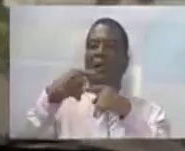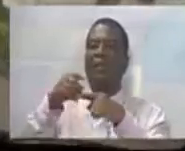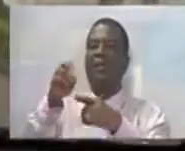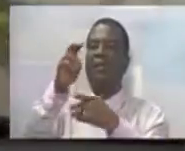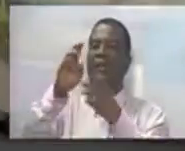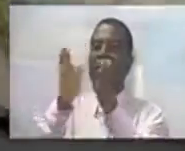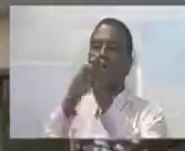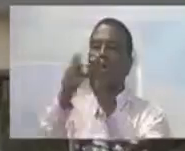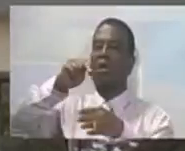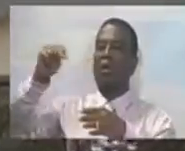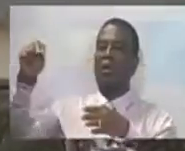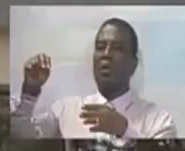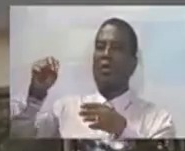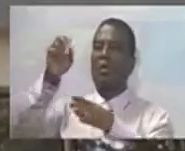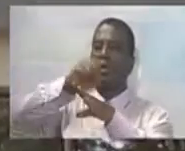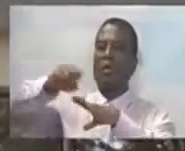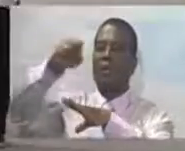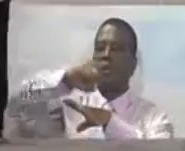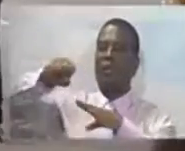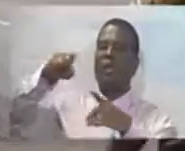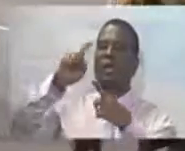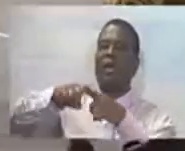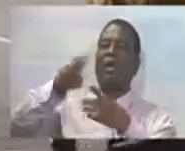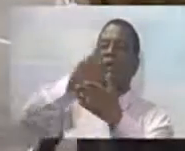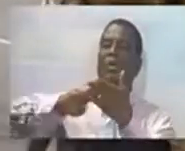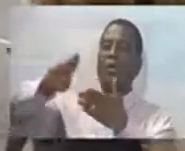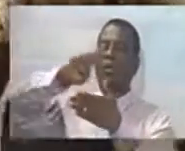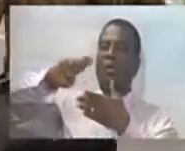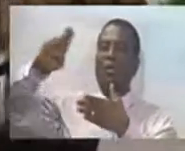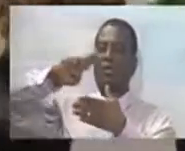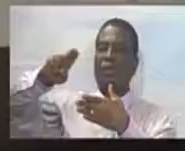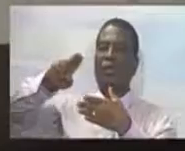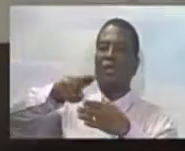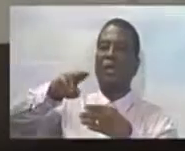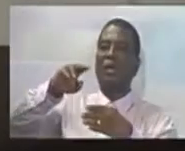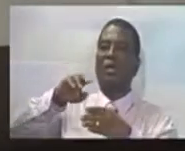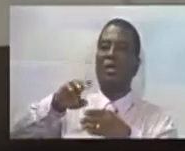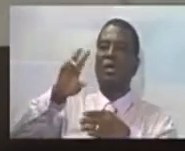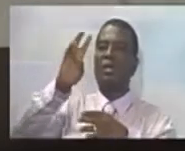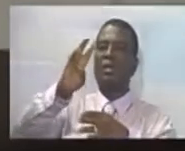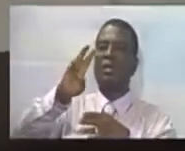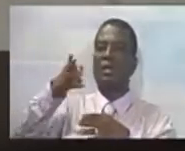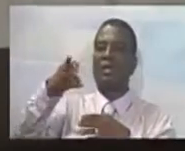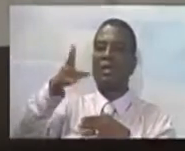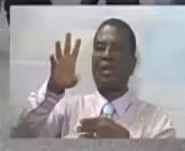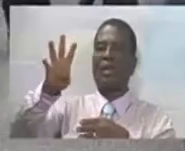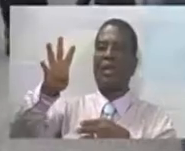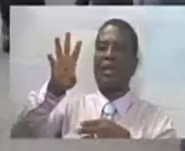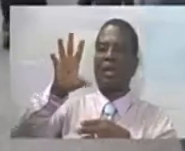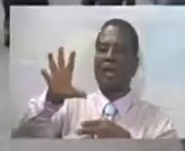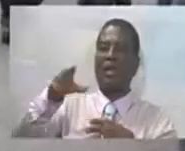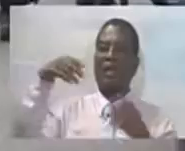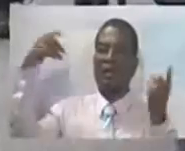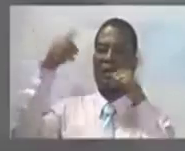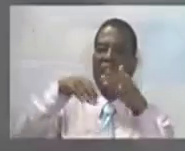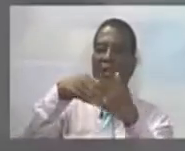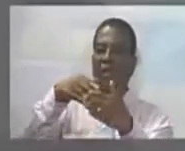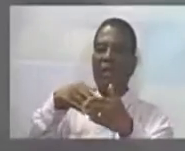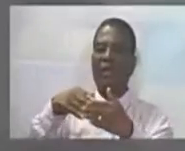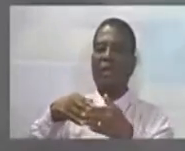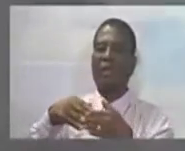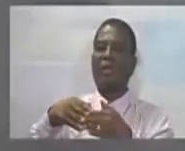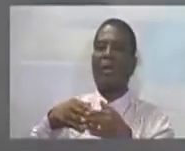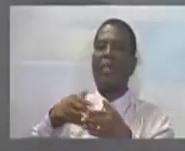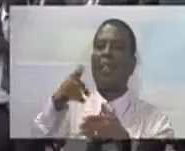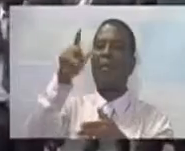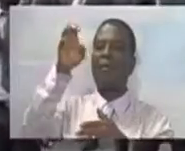normale supérieure située à l'université Félix Houphouët-Boigny de Cocody. Il est un peu plus de 7h45 quand nous arrivons sur les lieux. Le